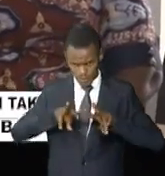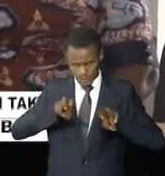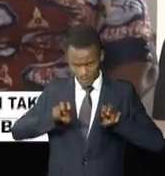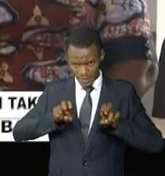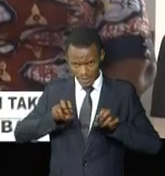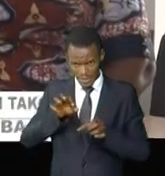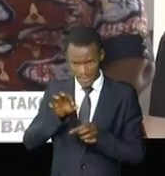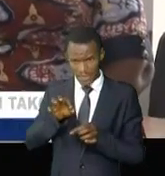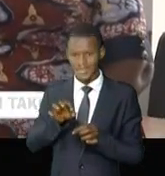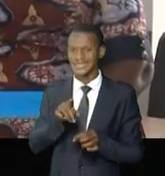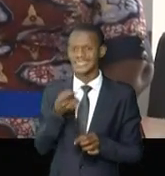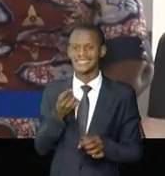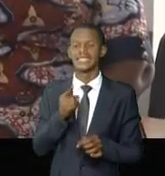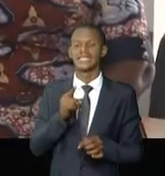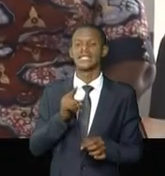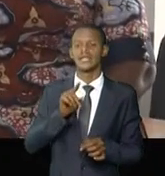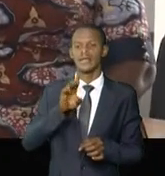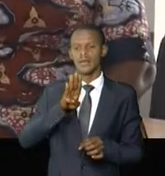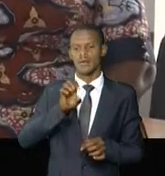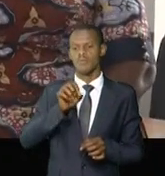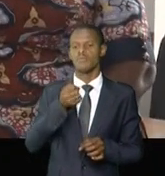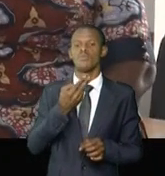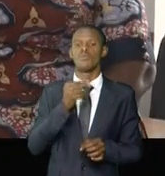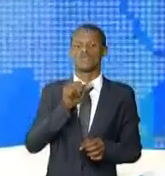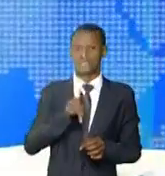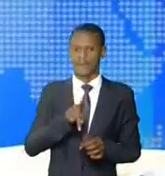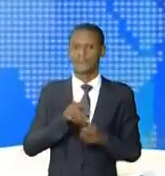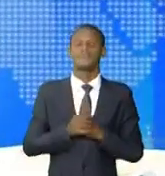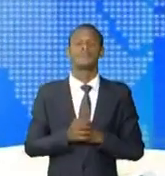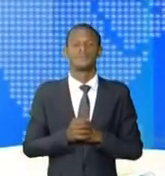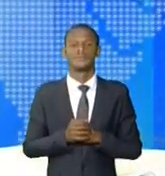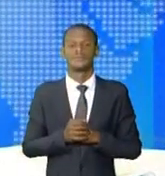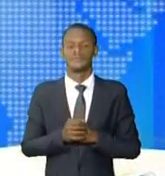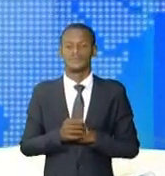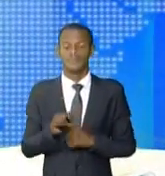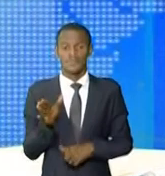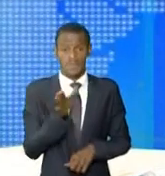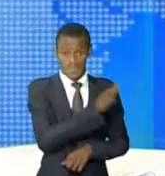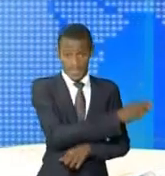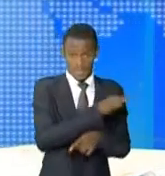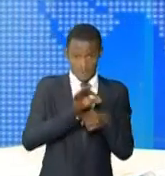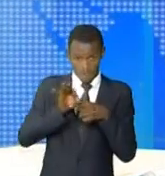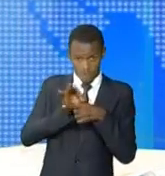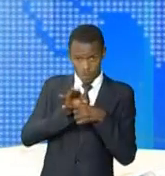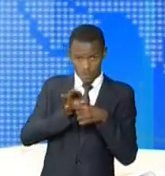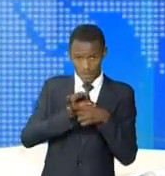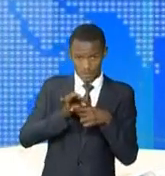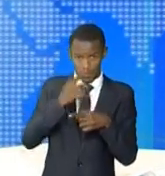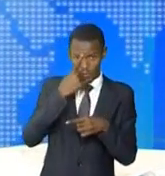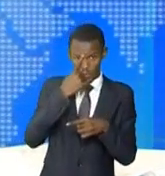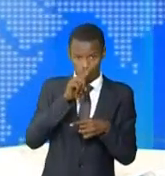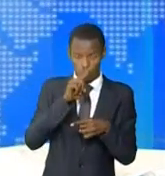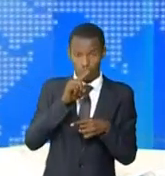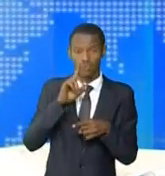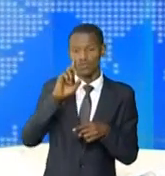Bochab, secondée par l'honorable Vicky Katumwa Mukalai. La formation du prochain gouvernement, les consultations